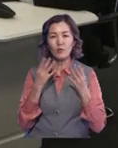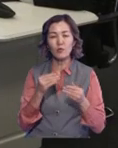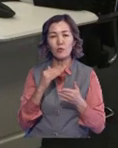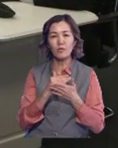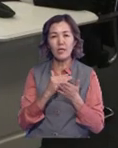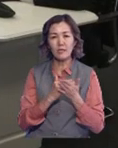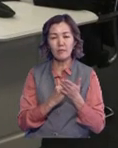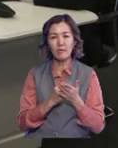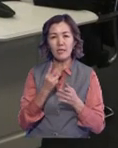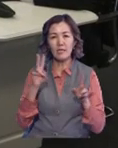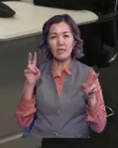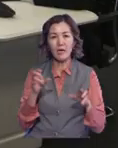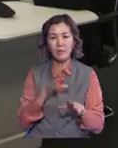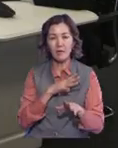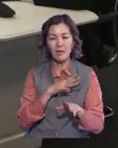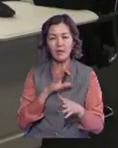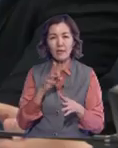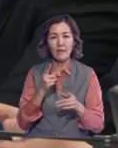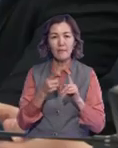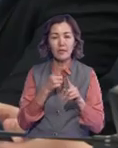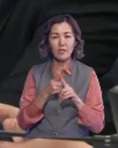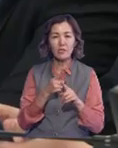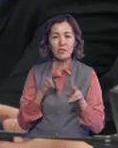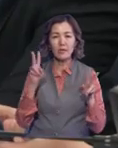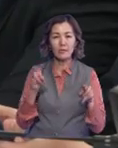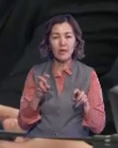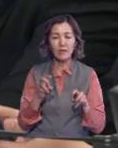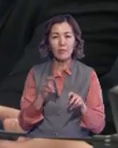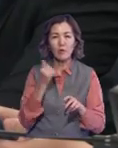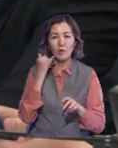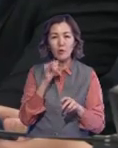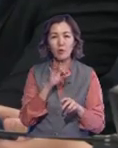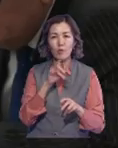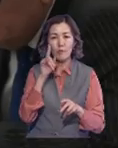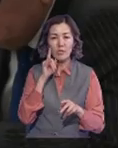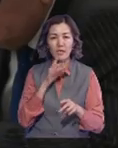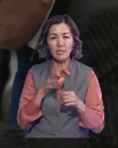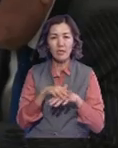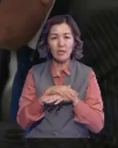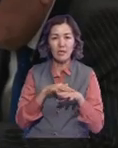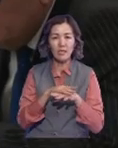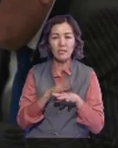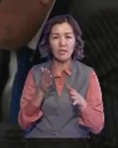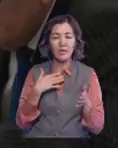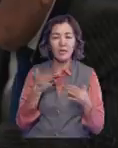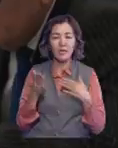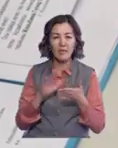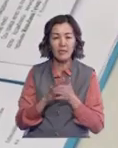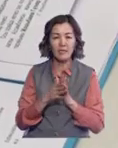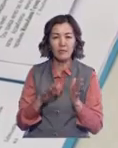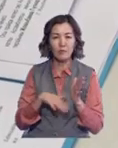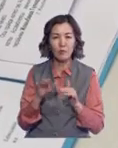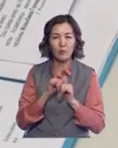күні тәртібінде екі тақырып құралды. Негізгі мәселенің бірі ұйғыр және еңбекші қазақ аудандарындағы этнос аралық келісімді